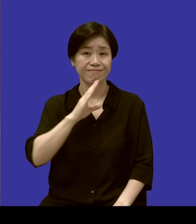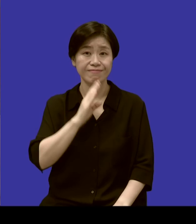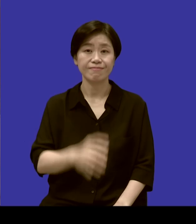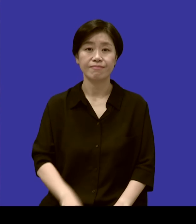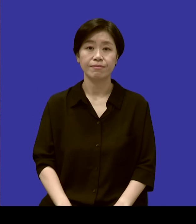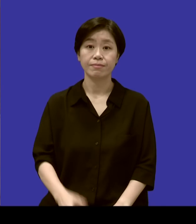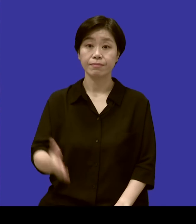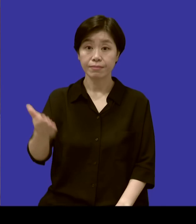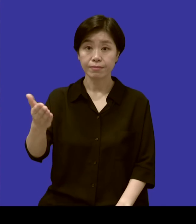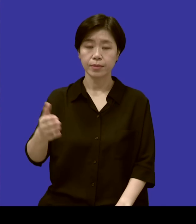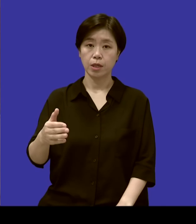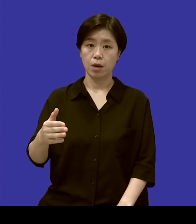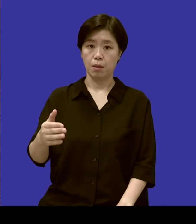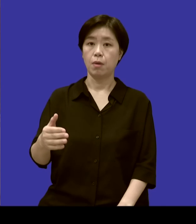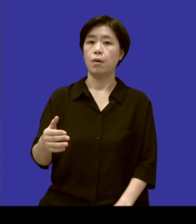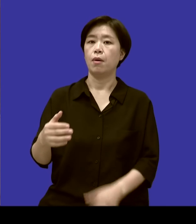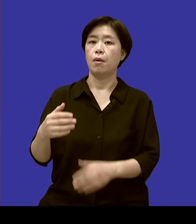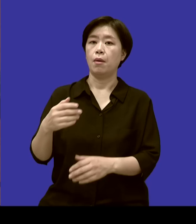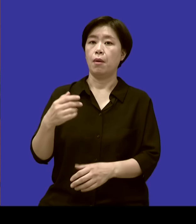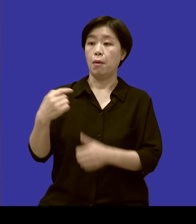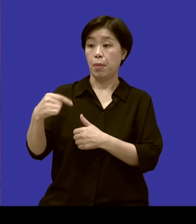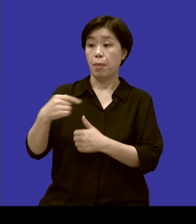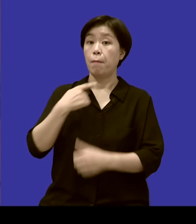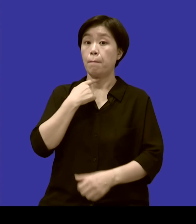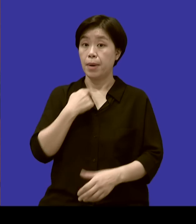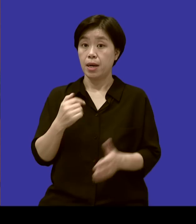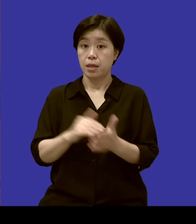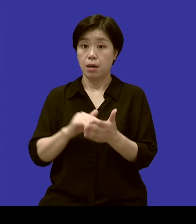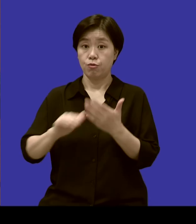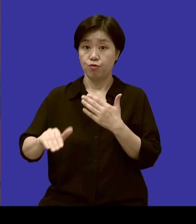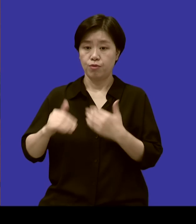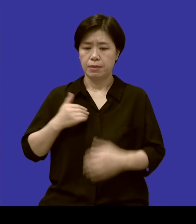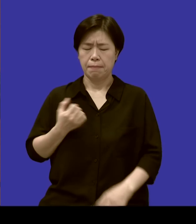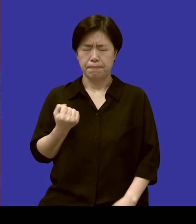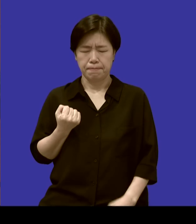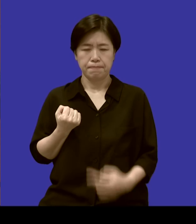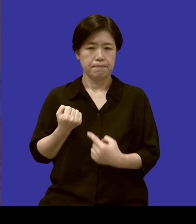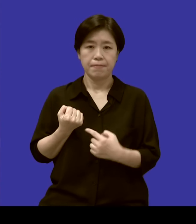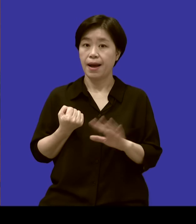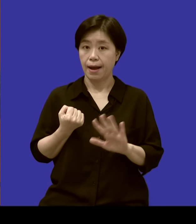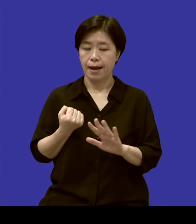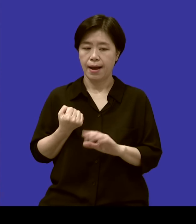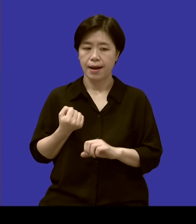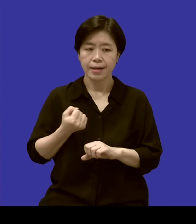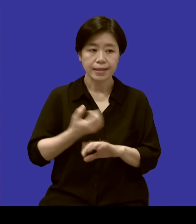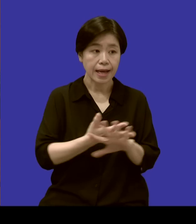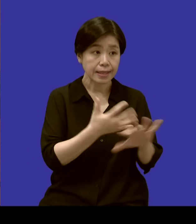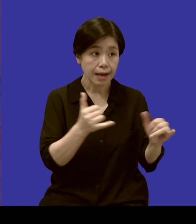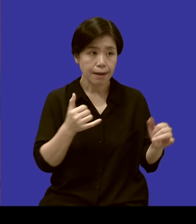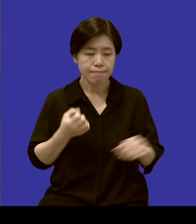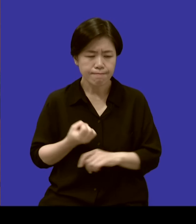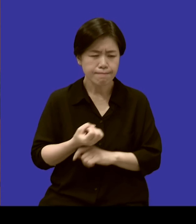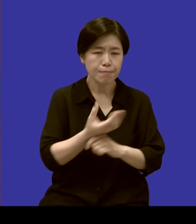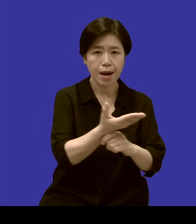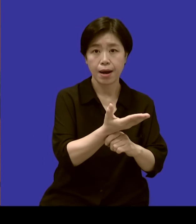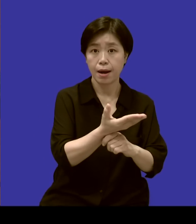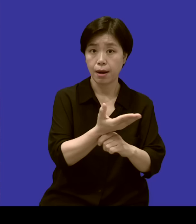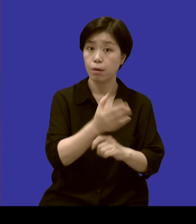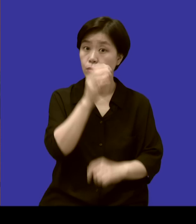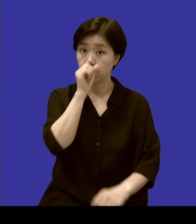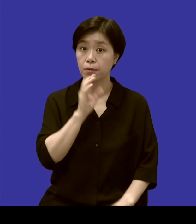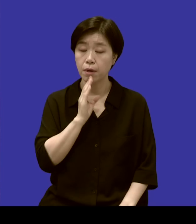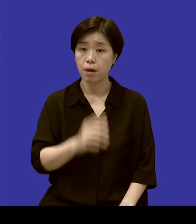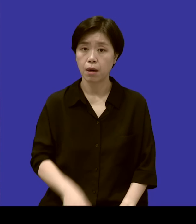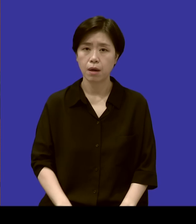본인이 받은 그 양육을 또 누군가에게 하는 거예요. 이게 나만 받는 것이 아니라 내가 양육 받은 대로 또 이렇게 그렇게 꼭 뭐 아픈 사람들, 위기에